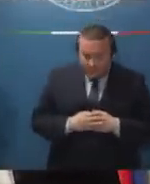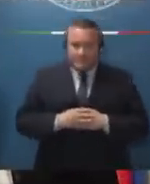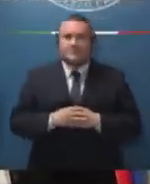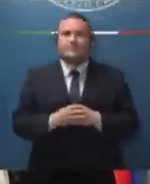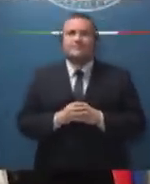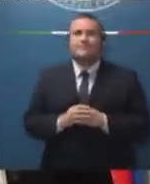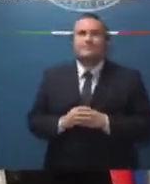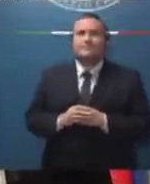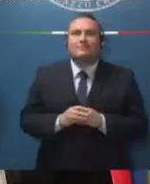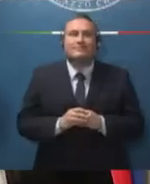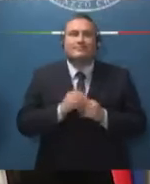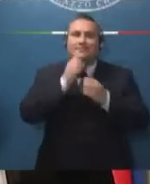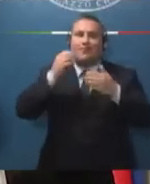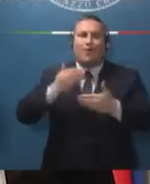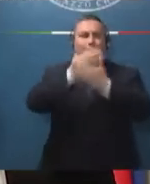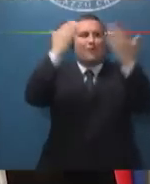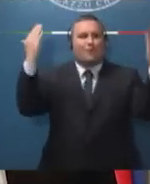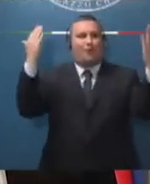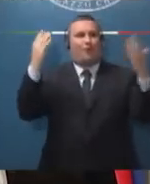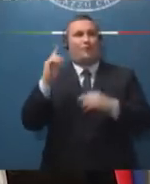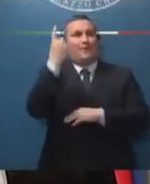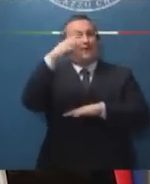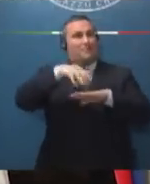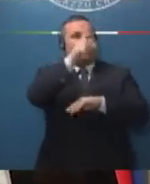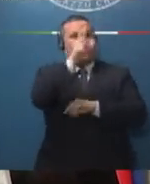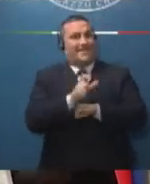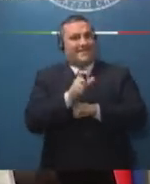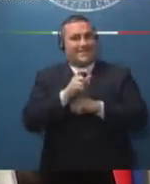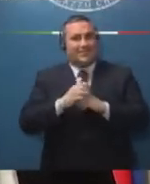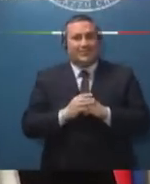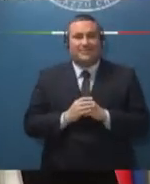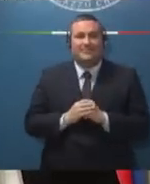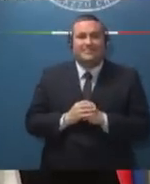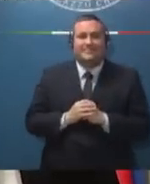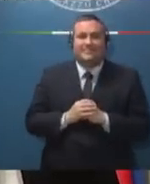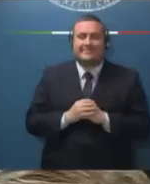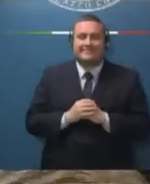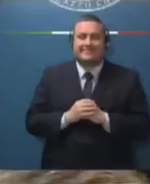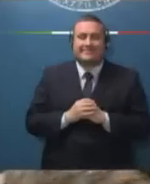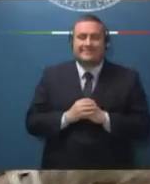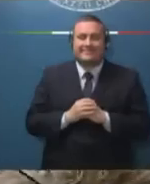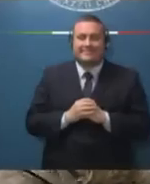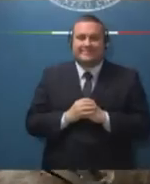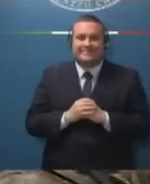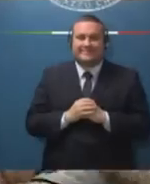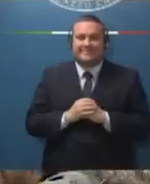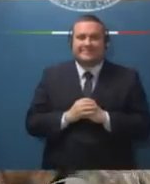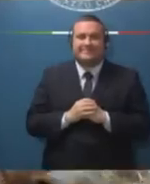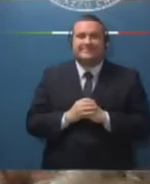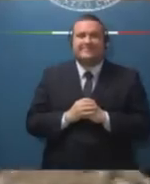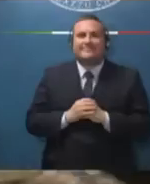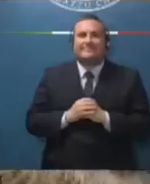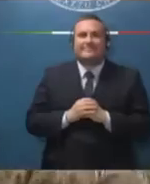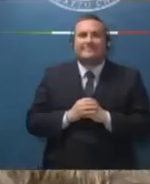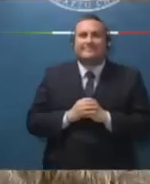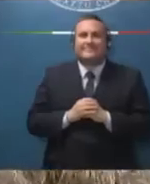Buongiorno signor prima ministro lo prende presidente moglie sono gli